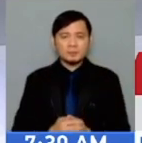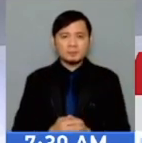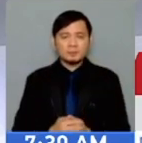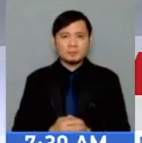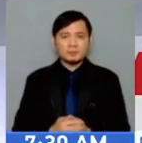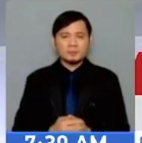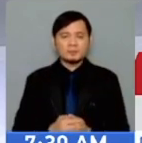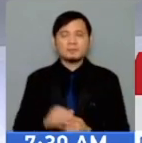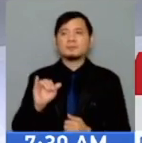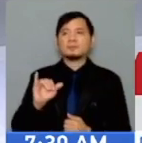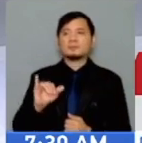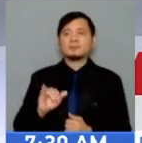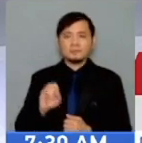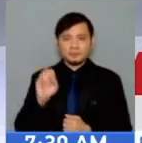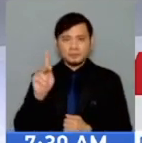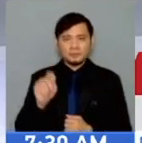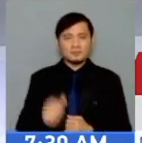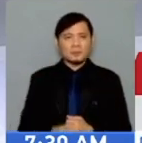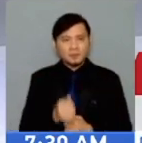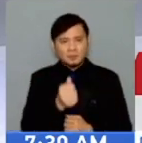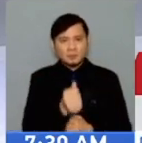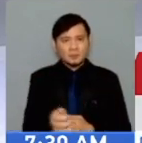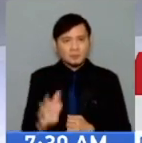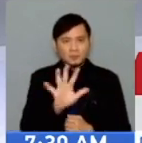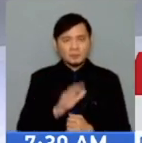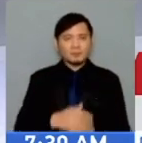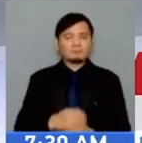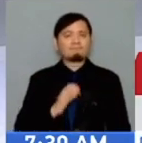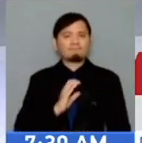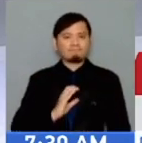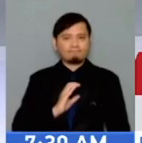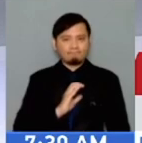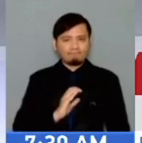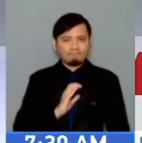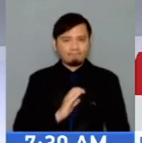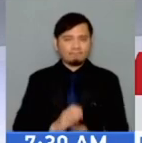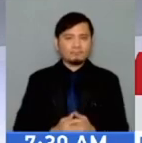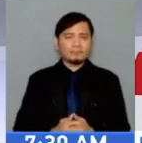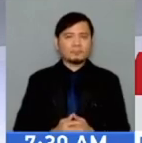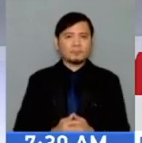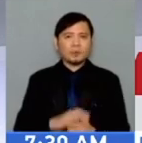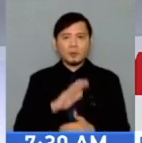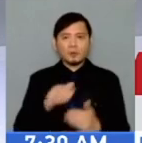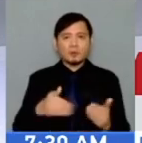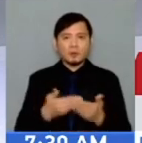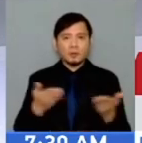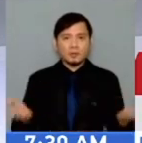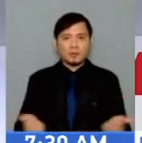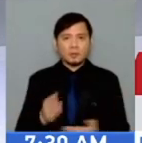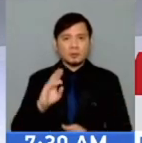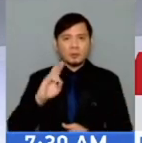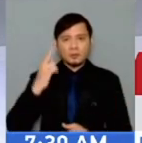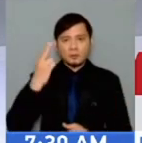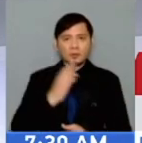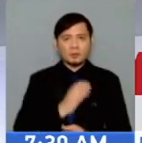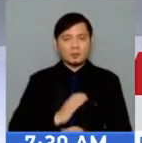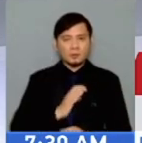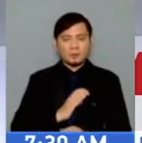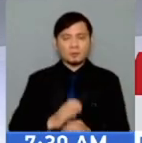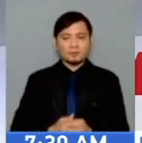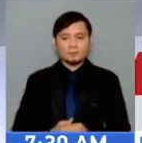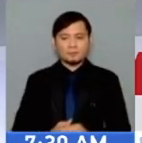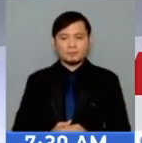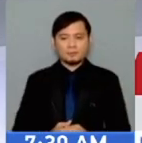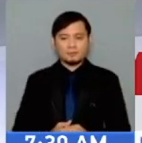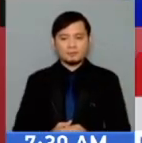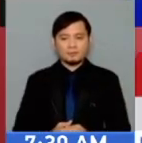Yeah. Ay, magandang umaga po at nakikiramay po ang lahat po kami dito sa unang hirit. Maraming